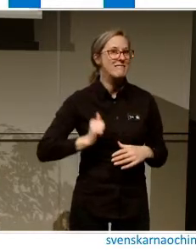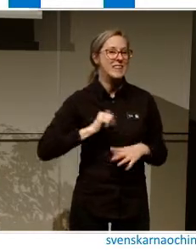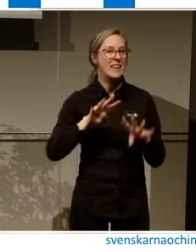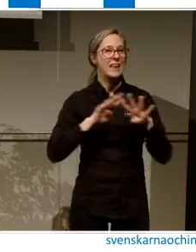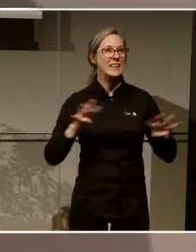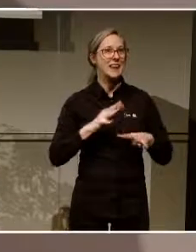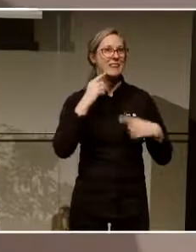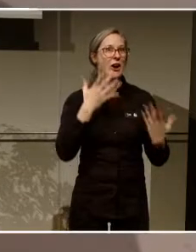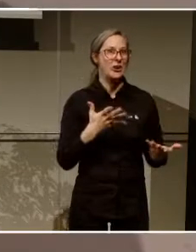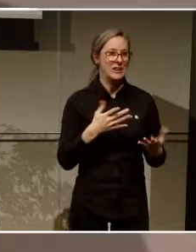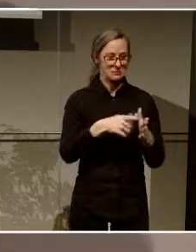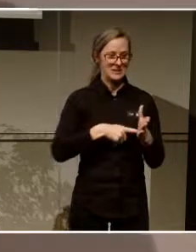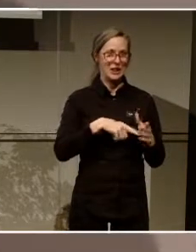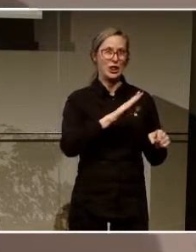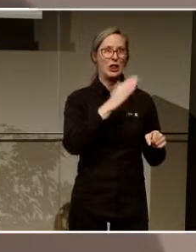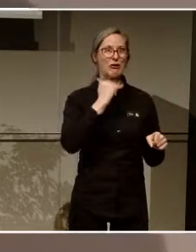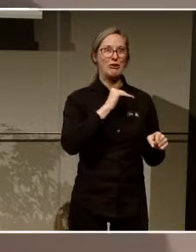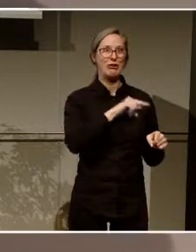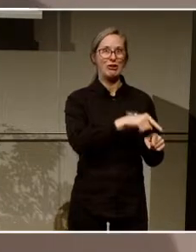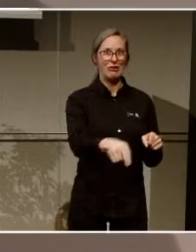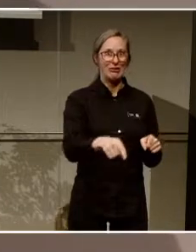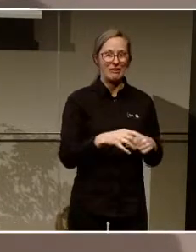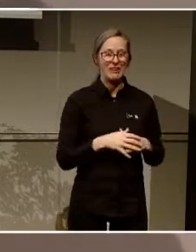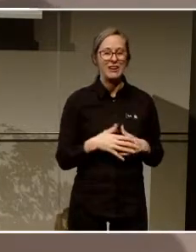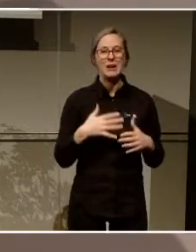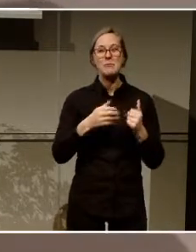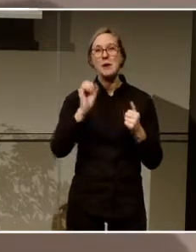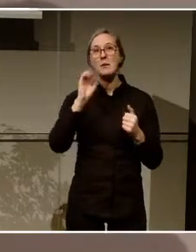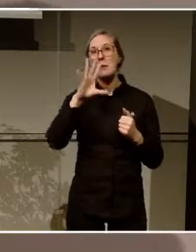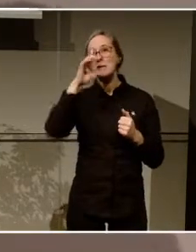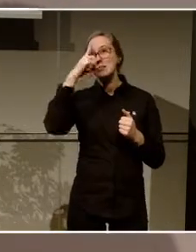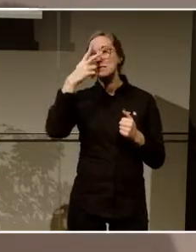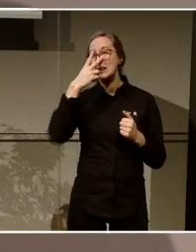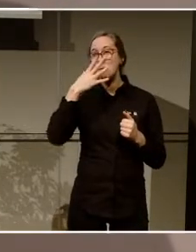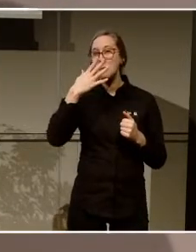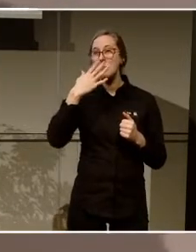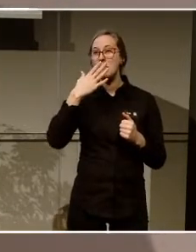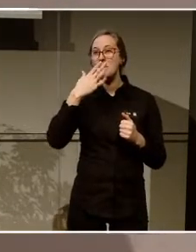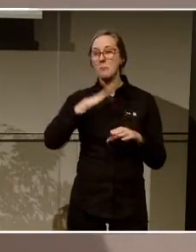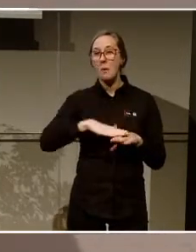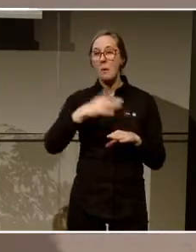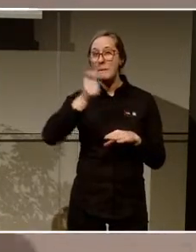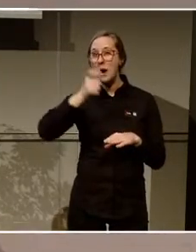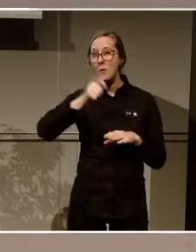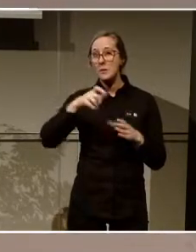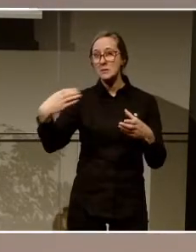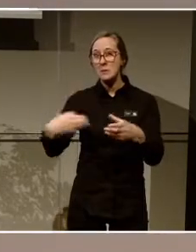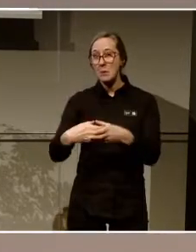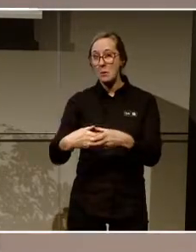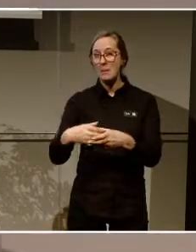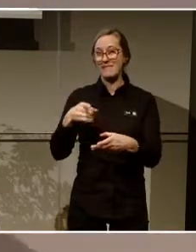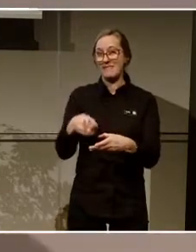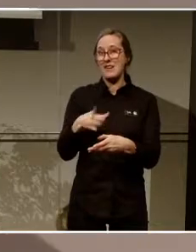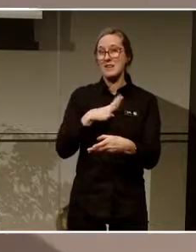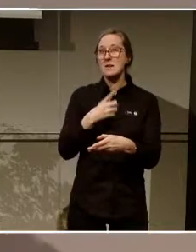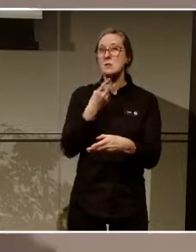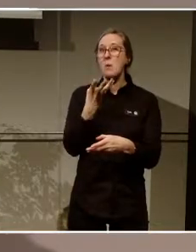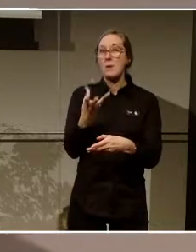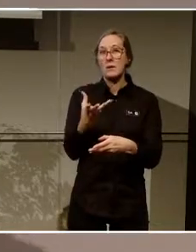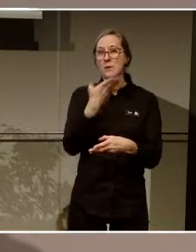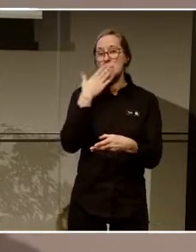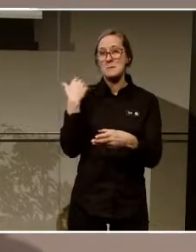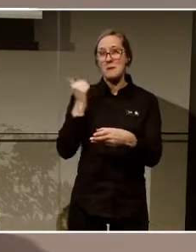bland de yngre nu för tiden. Men tittar vi bland de som har gått i pension då, så är det några stycken som inte använder internet. Och ska vi leta